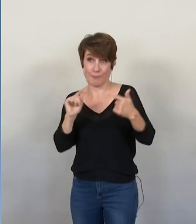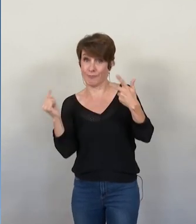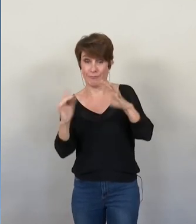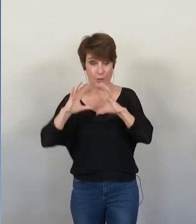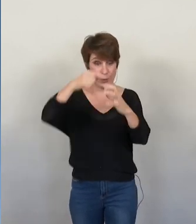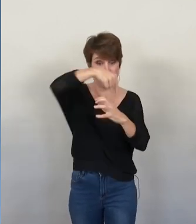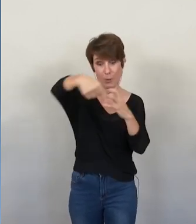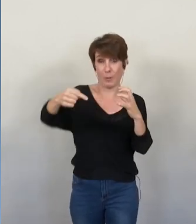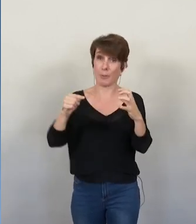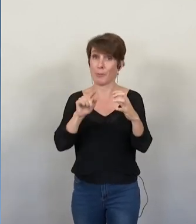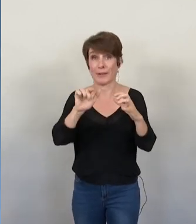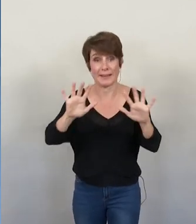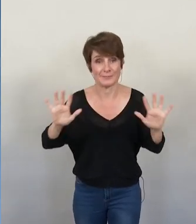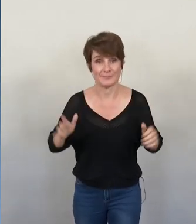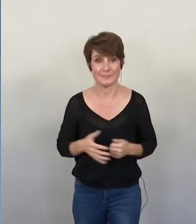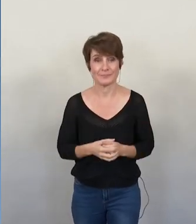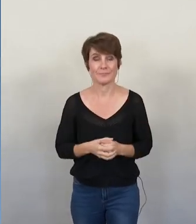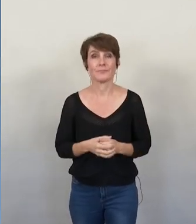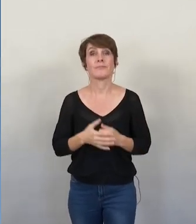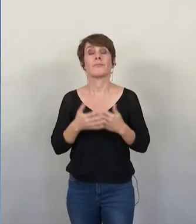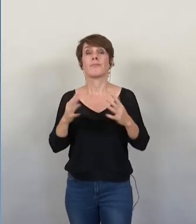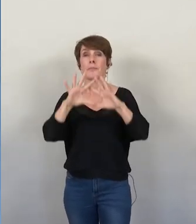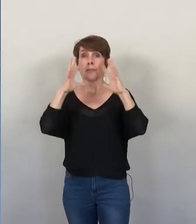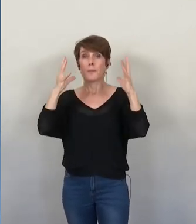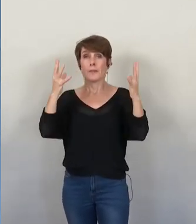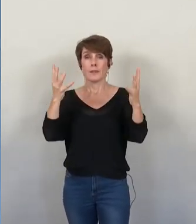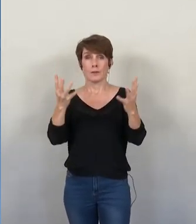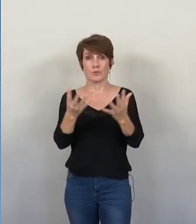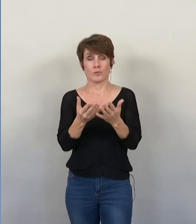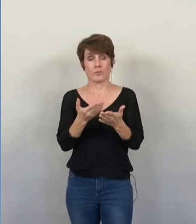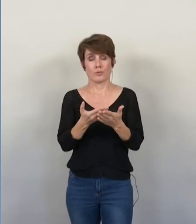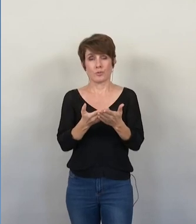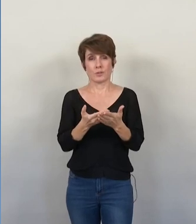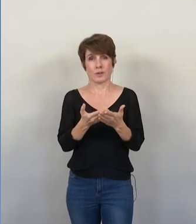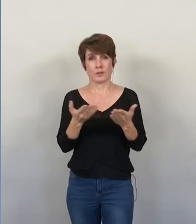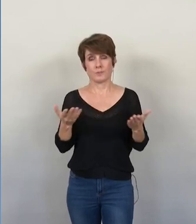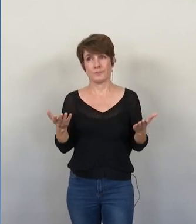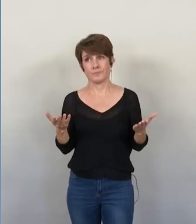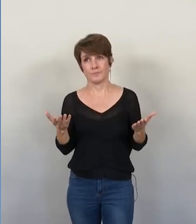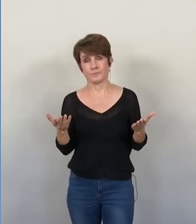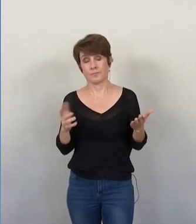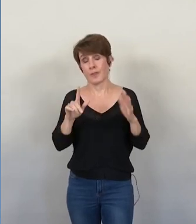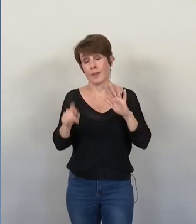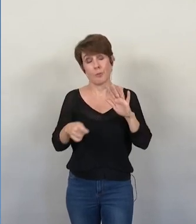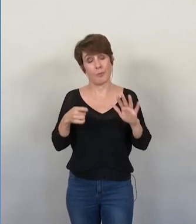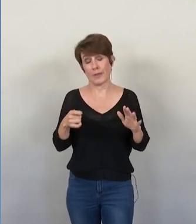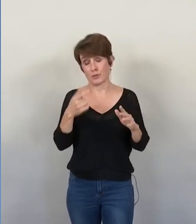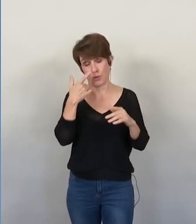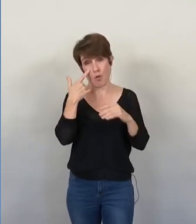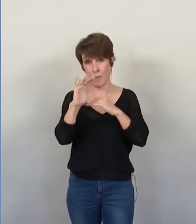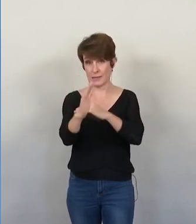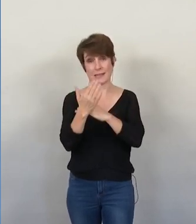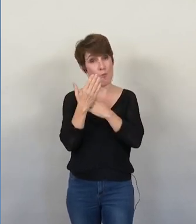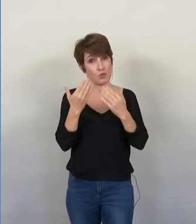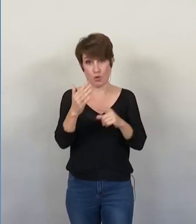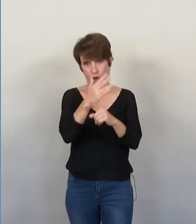partout tout cela évidemment ne dit beaucoup de notre société de